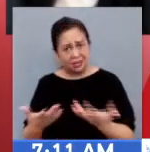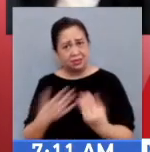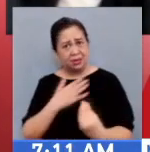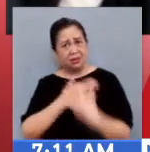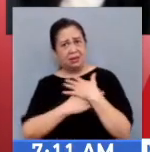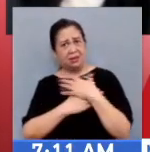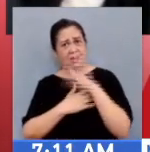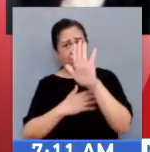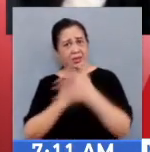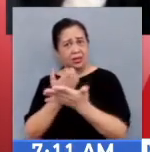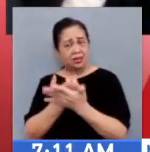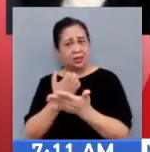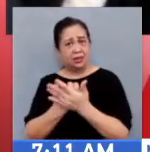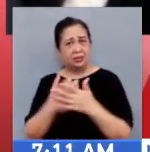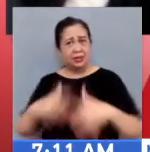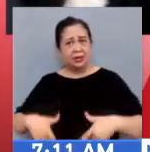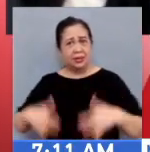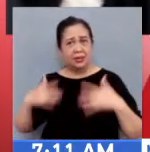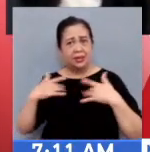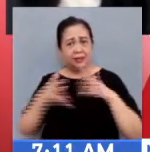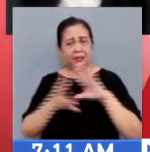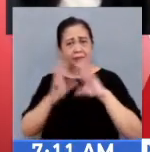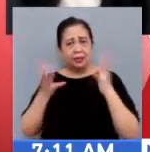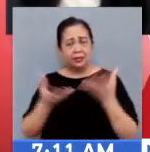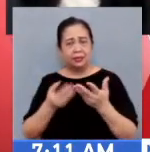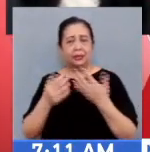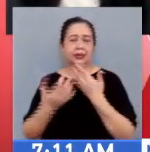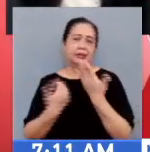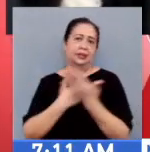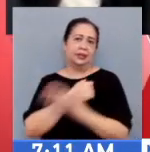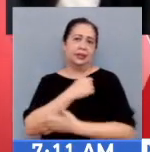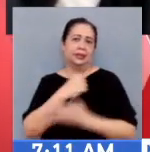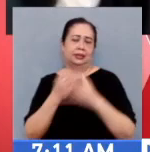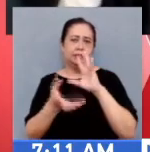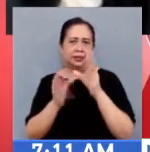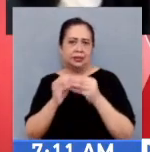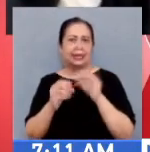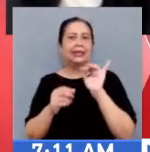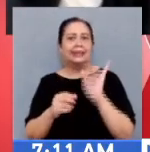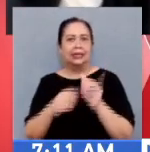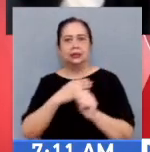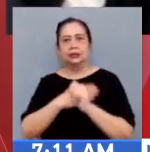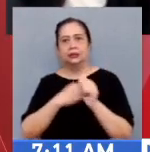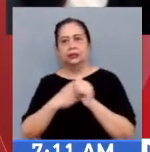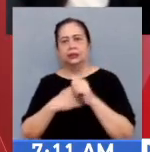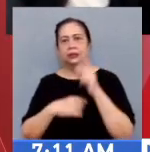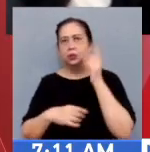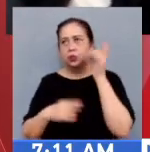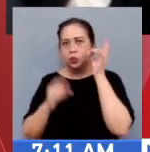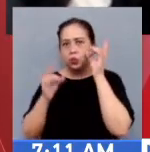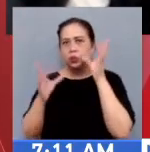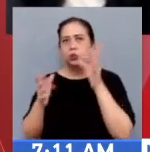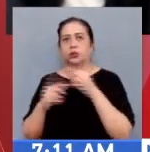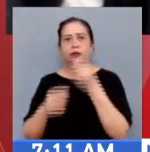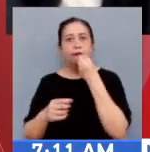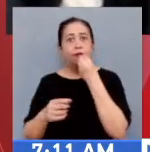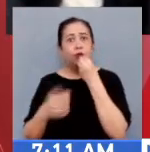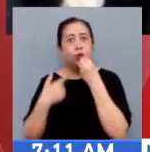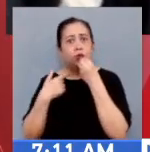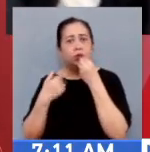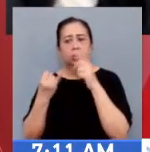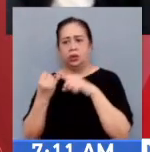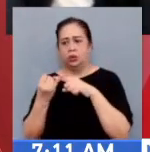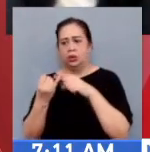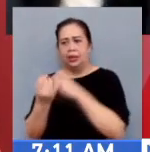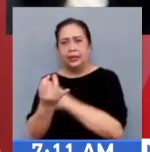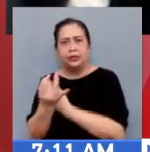yung economic life ng nation? Mm-hmm. That is a threat to national security, no? the ano, food security, energy security, no,